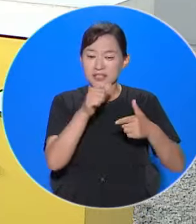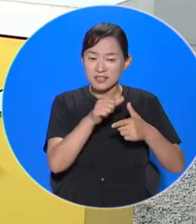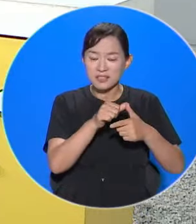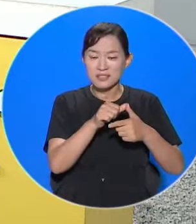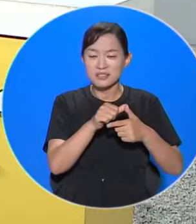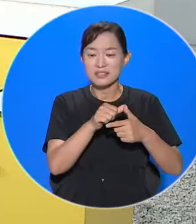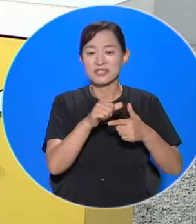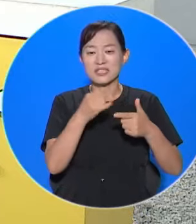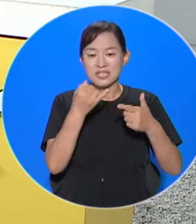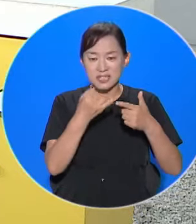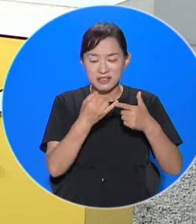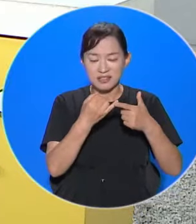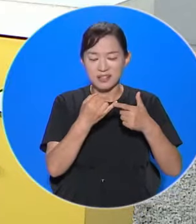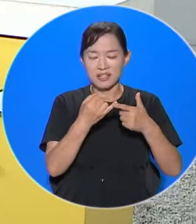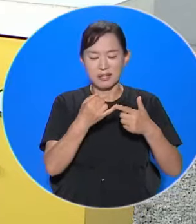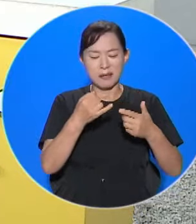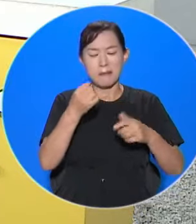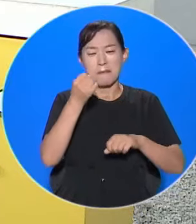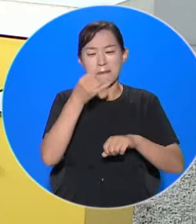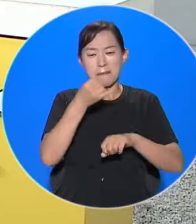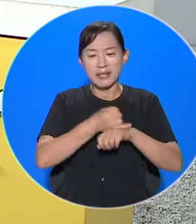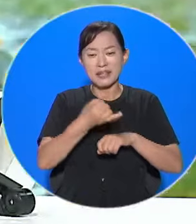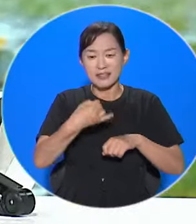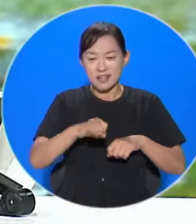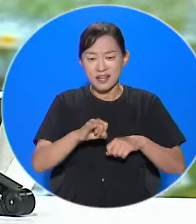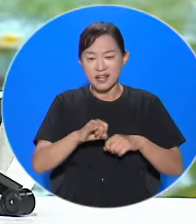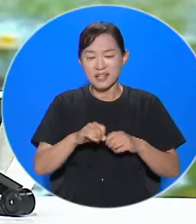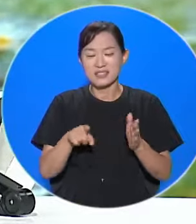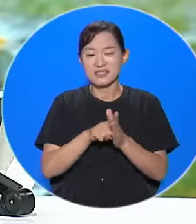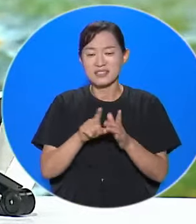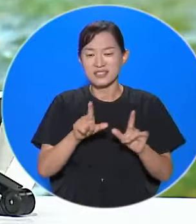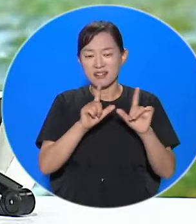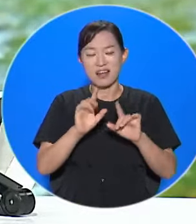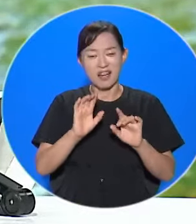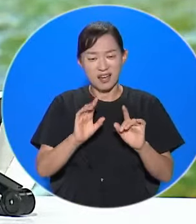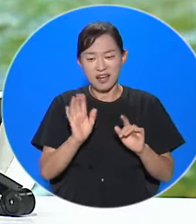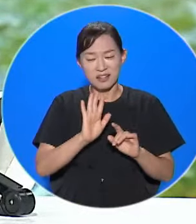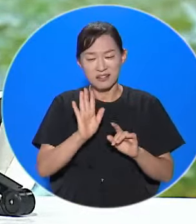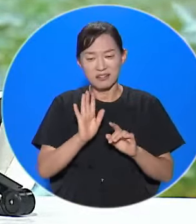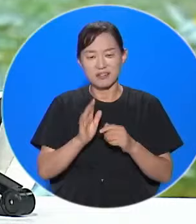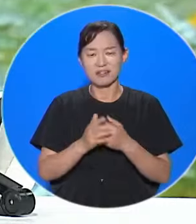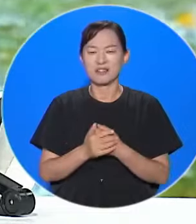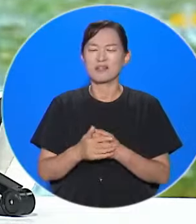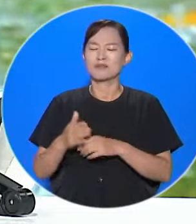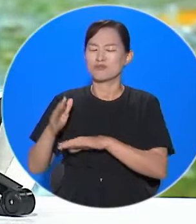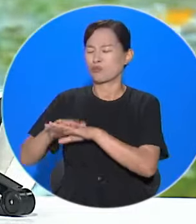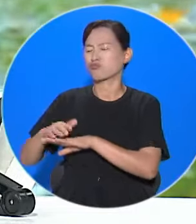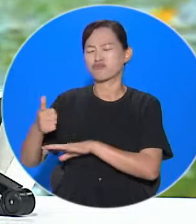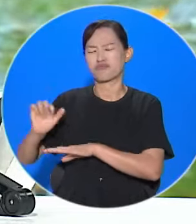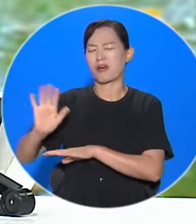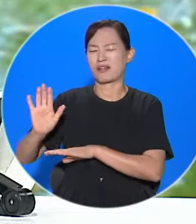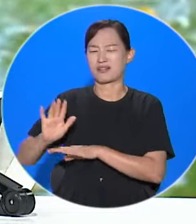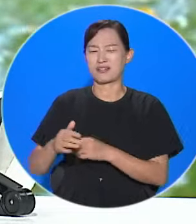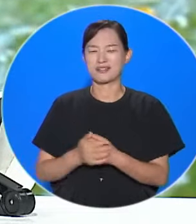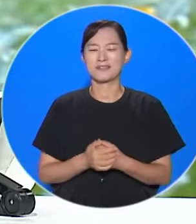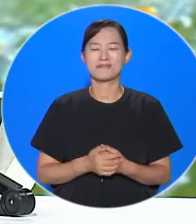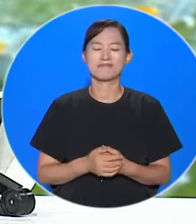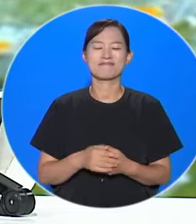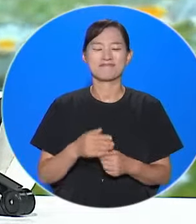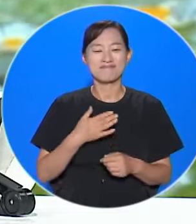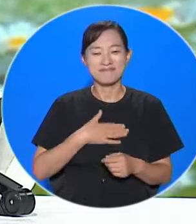거네요. 예. 아, 그래요. 그러면. 손주도 안 하고. 예, 손주들도 안 하고. 예, 예. 그래요, 권사님. 요분들 위해서